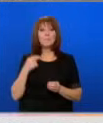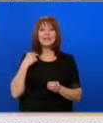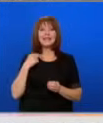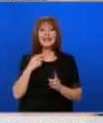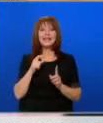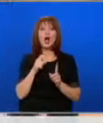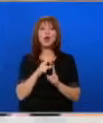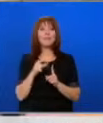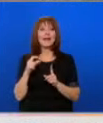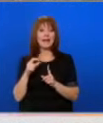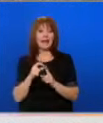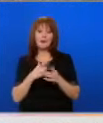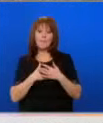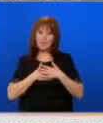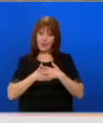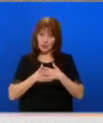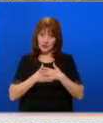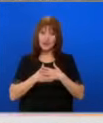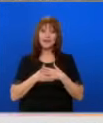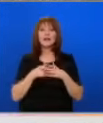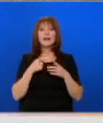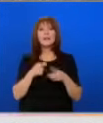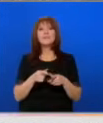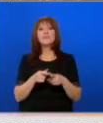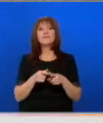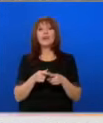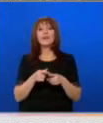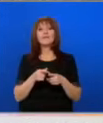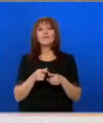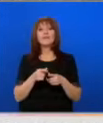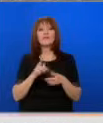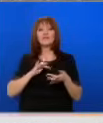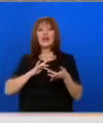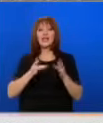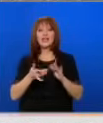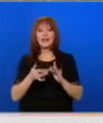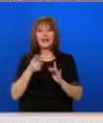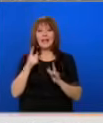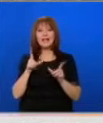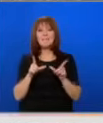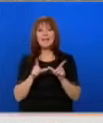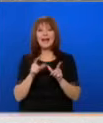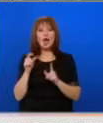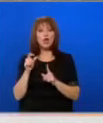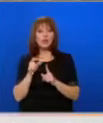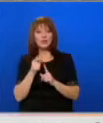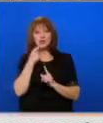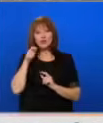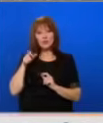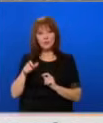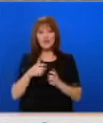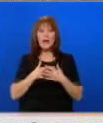Президентът Румен Радев благодари в Твитър на Марк Рюте с думите: благодаря ви,